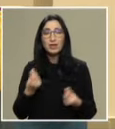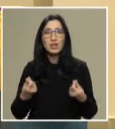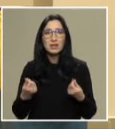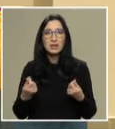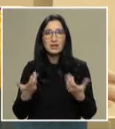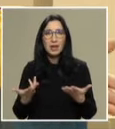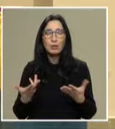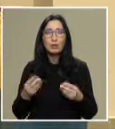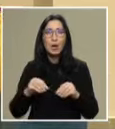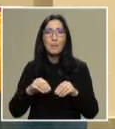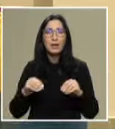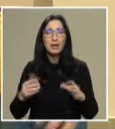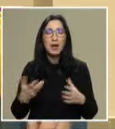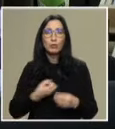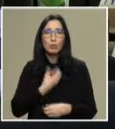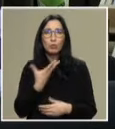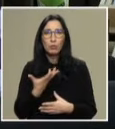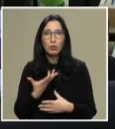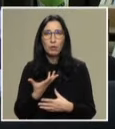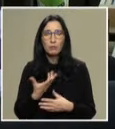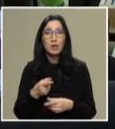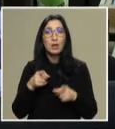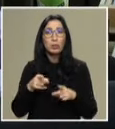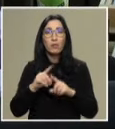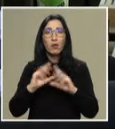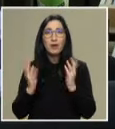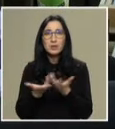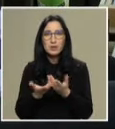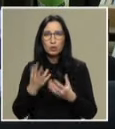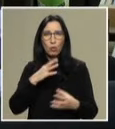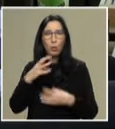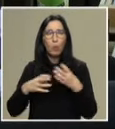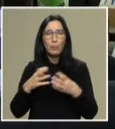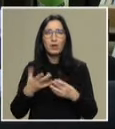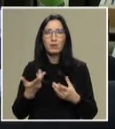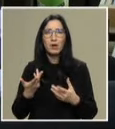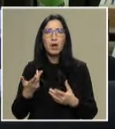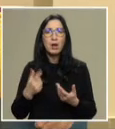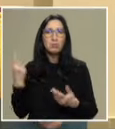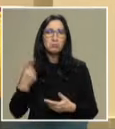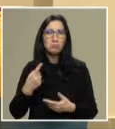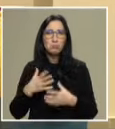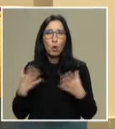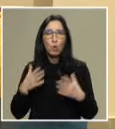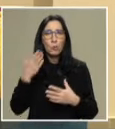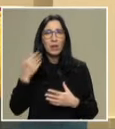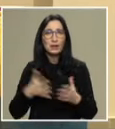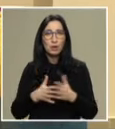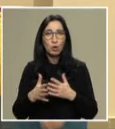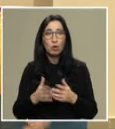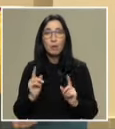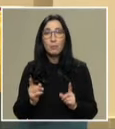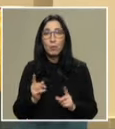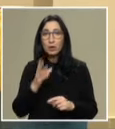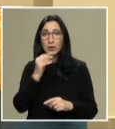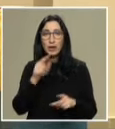на материални, на духовни. И това всичко обърква доста от младите хора. Мога да кажа, че също